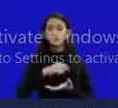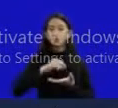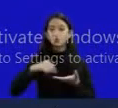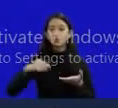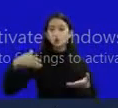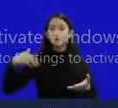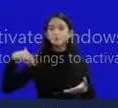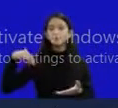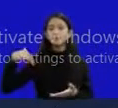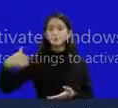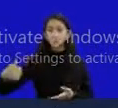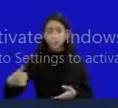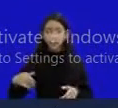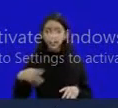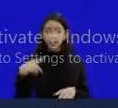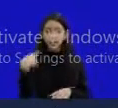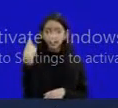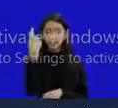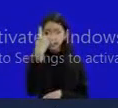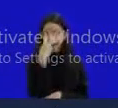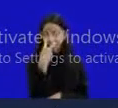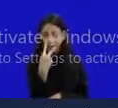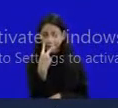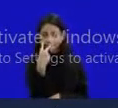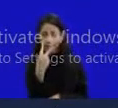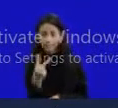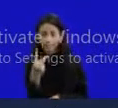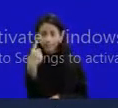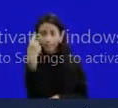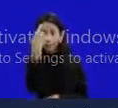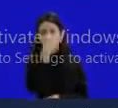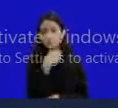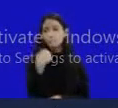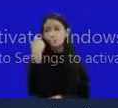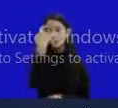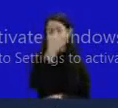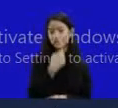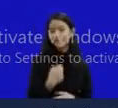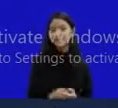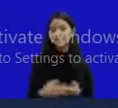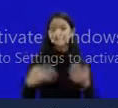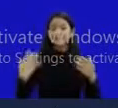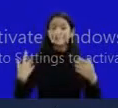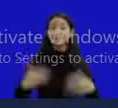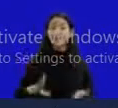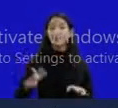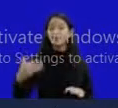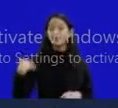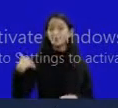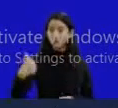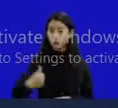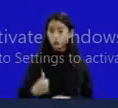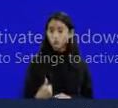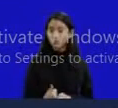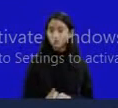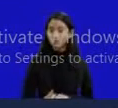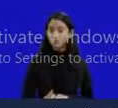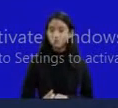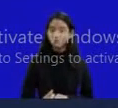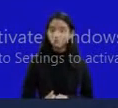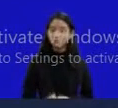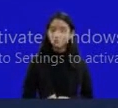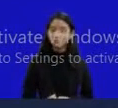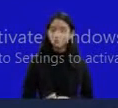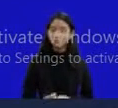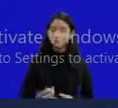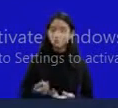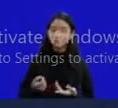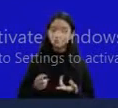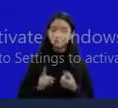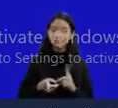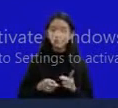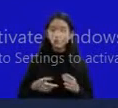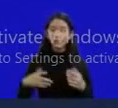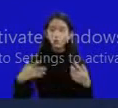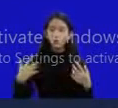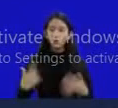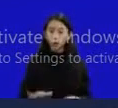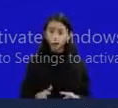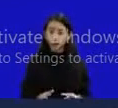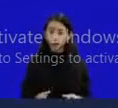boleh tatap muka kalau Diamond setelah itu setelah diperbolehkan kalau misalnya daftar texaa ini sudah